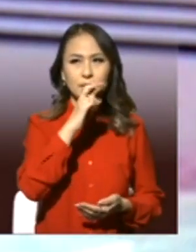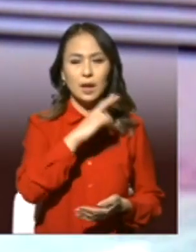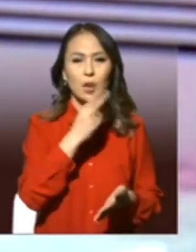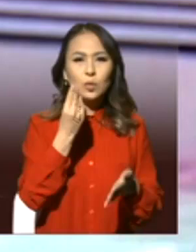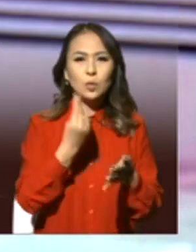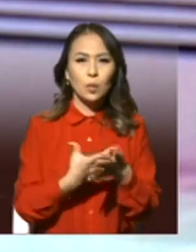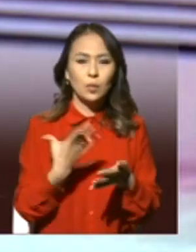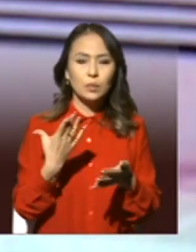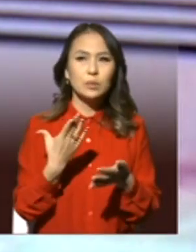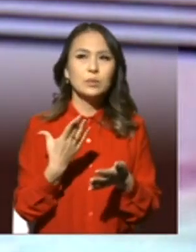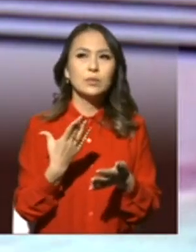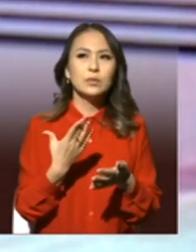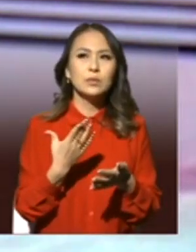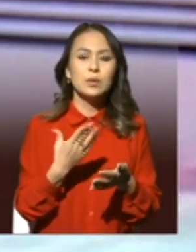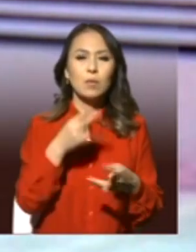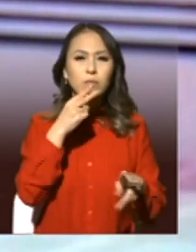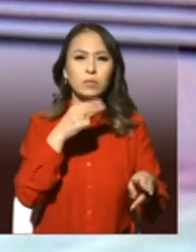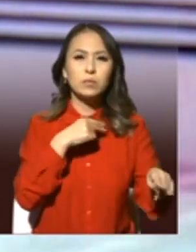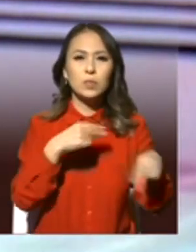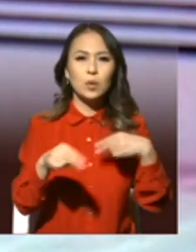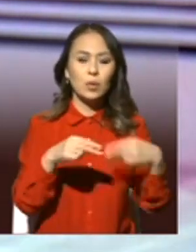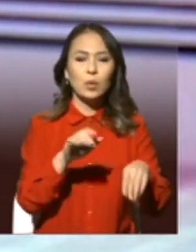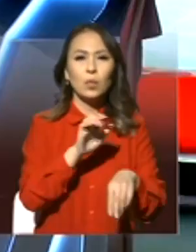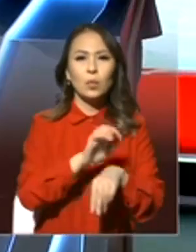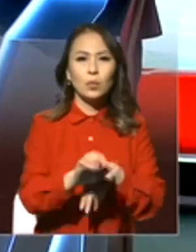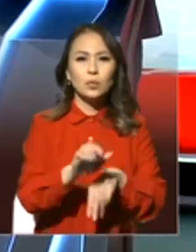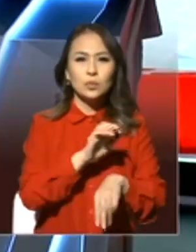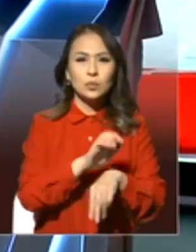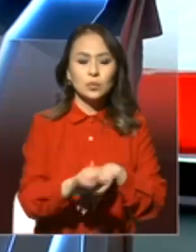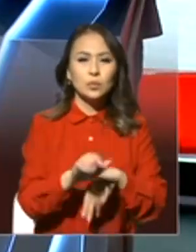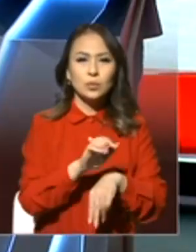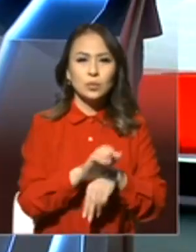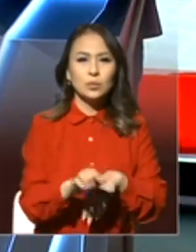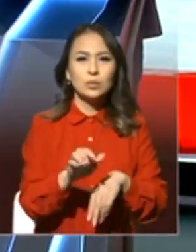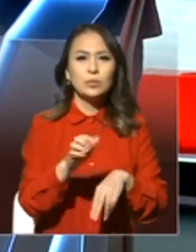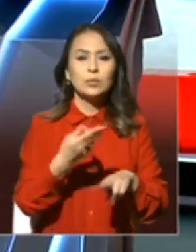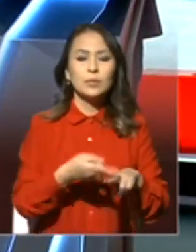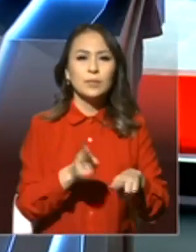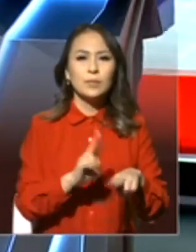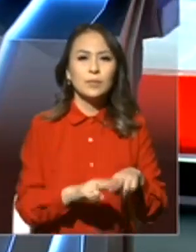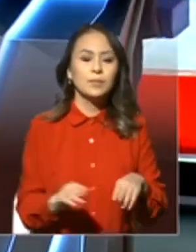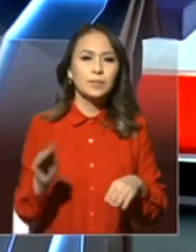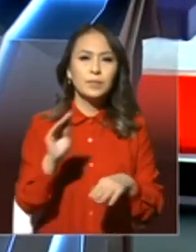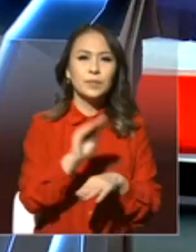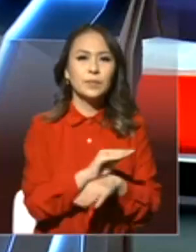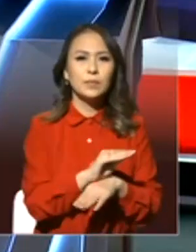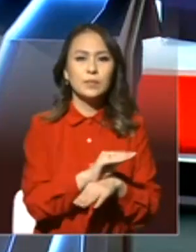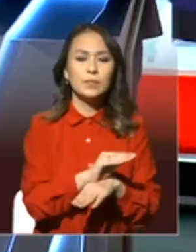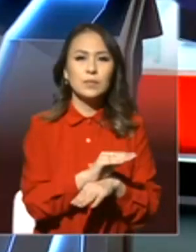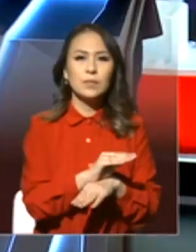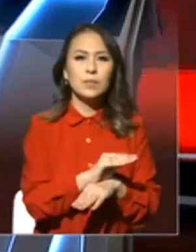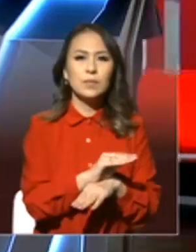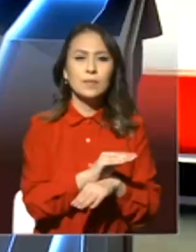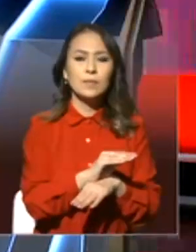қымбаттауы әрине бұл азық-түлік өнімдерін өндірушілерге әсер етеді. Бұл ретте енді әсер етеді дей тұрғанмен жаңағы біз